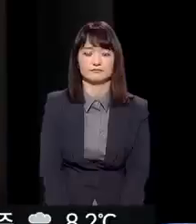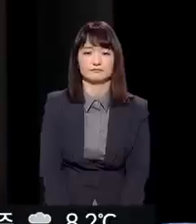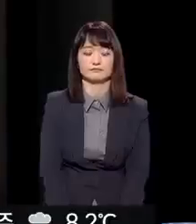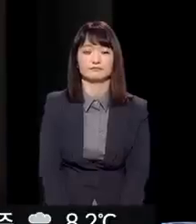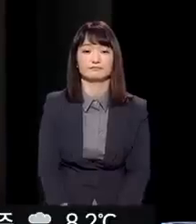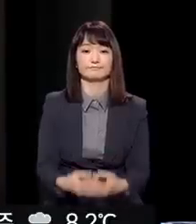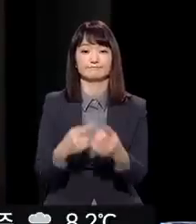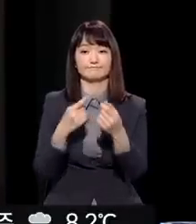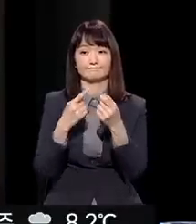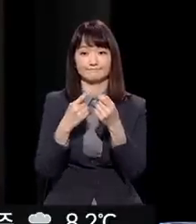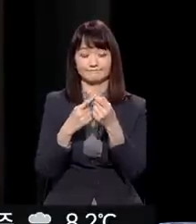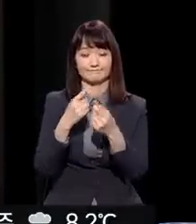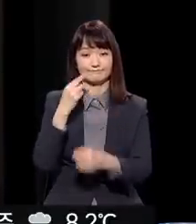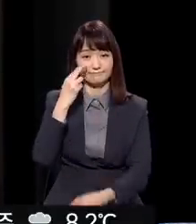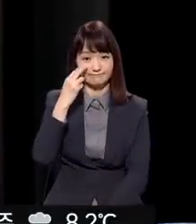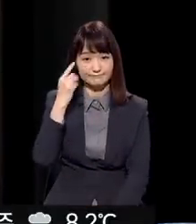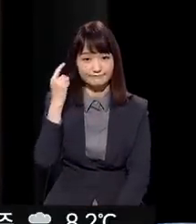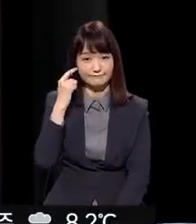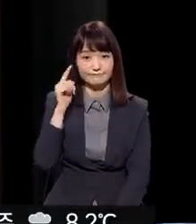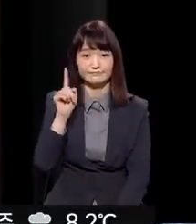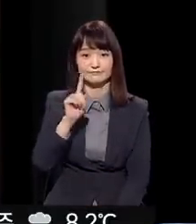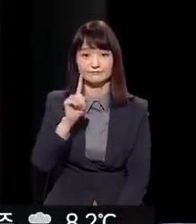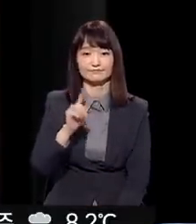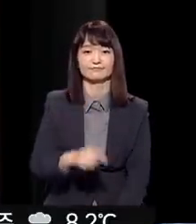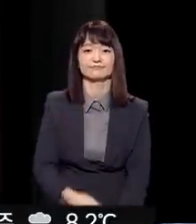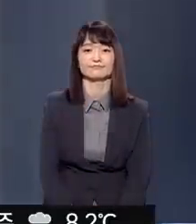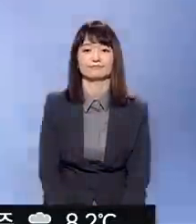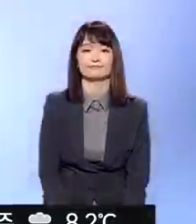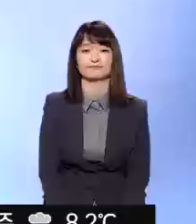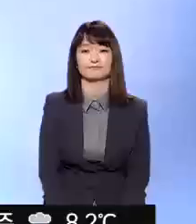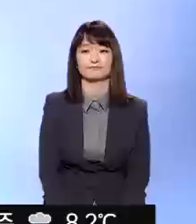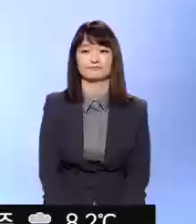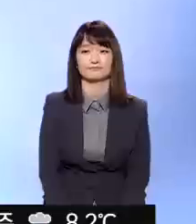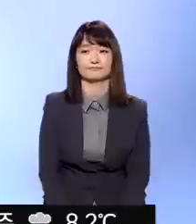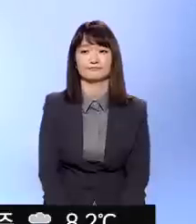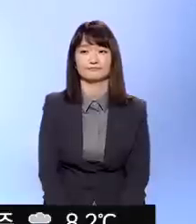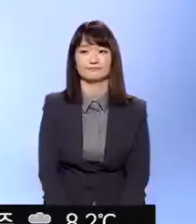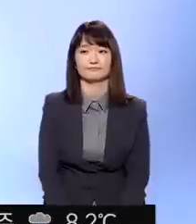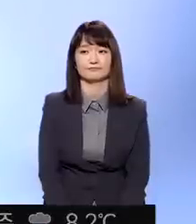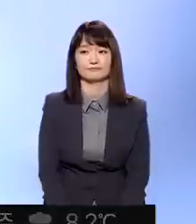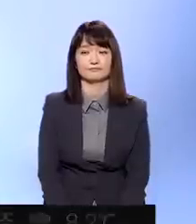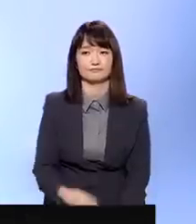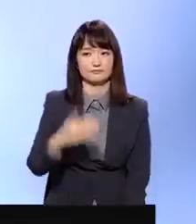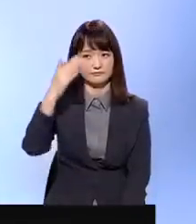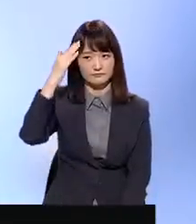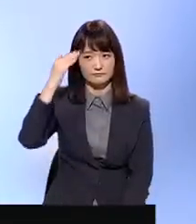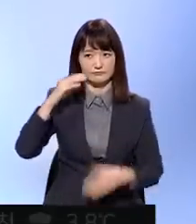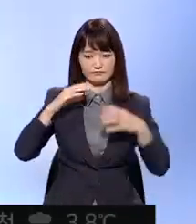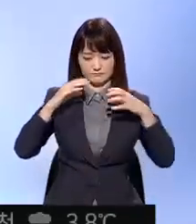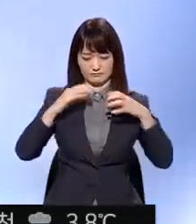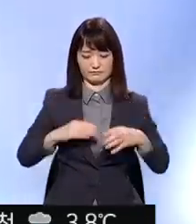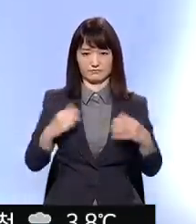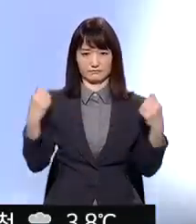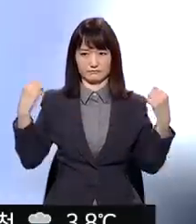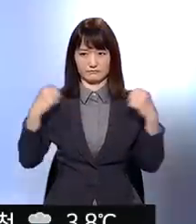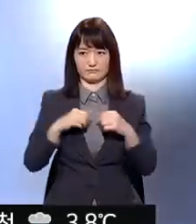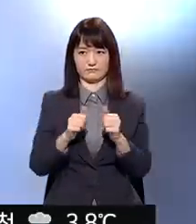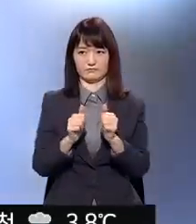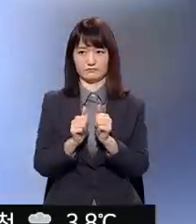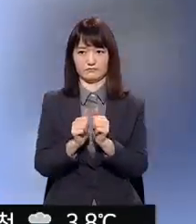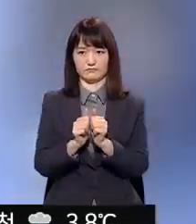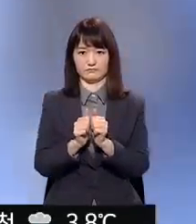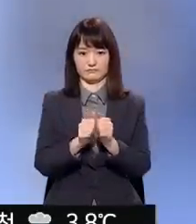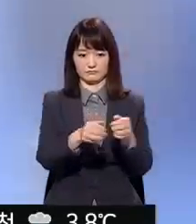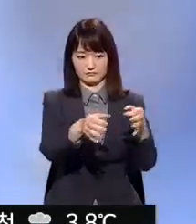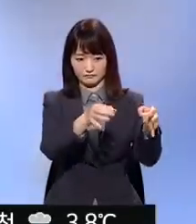자, 오늘 첫 번째 미국으로 가보시죠. 네, 검은색 패딩을 입은 남성이 저렇게